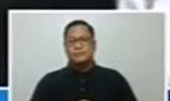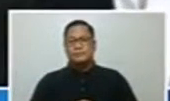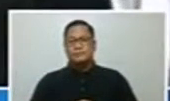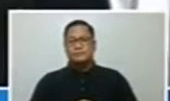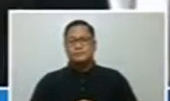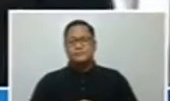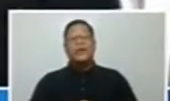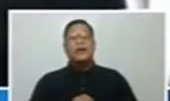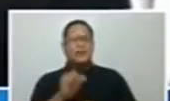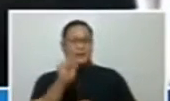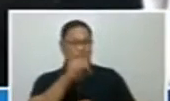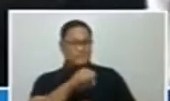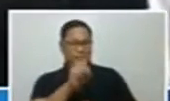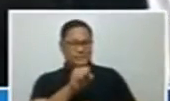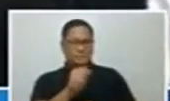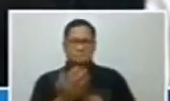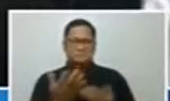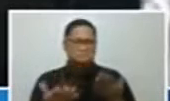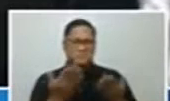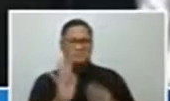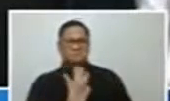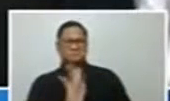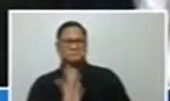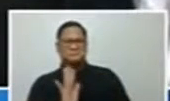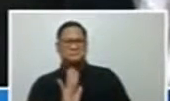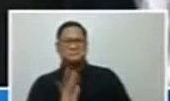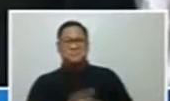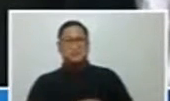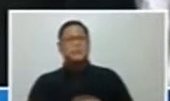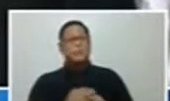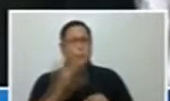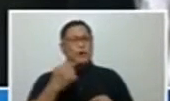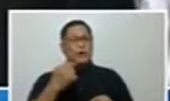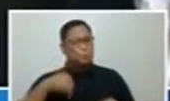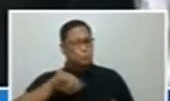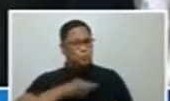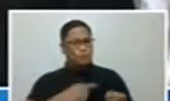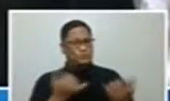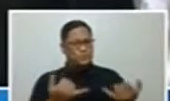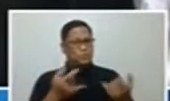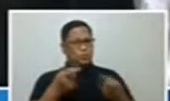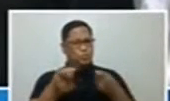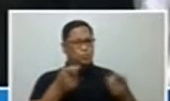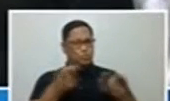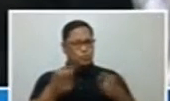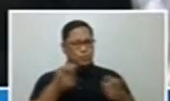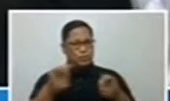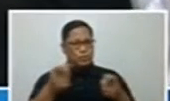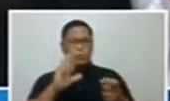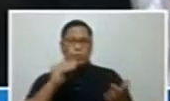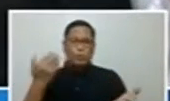Alright. Nabalitaan ba natin yung active natin dito? Wala pa nga.